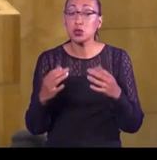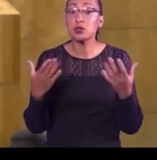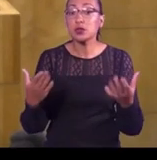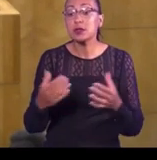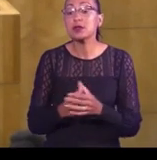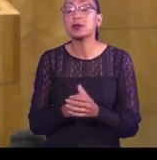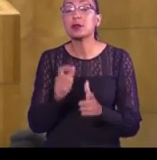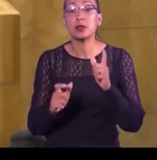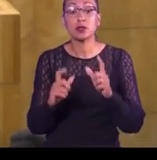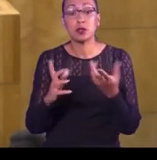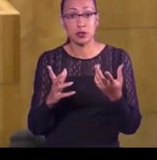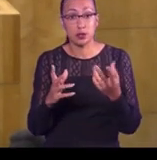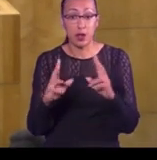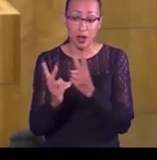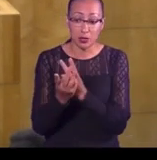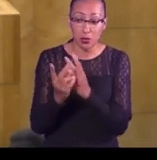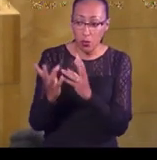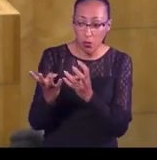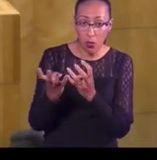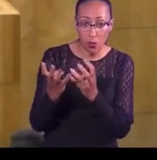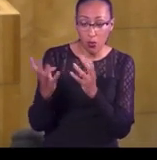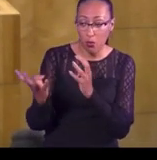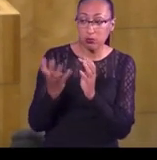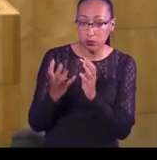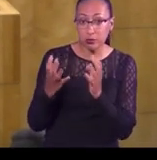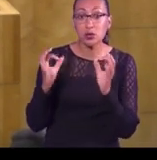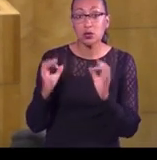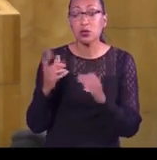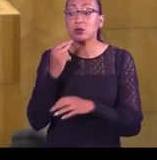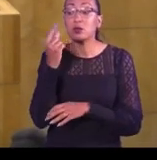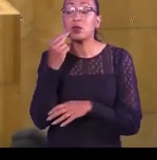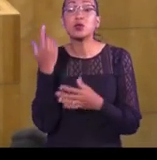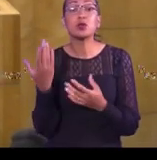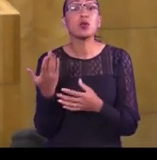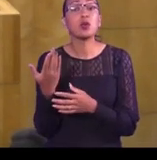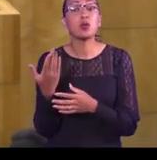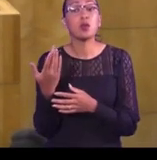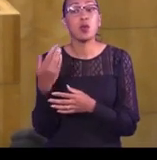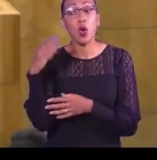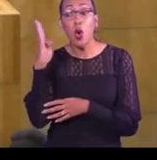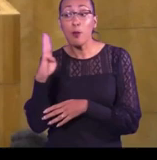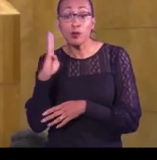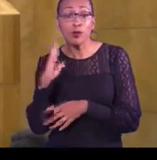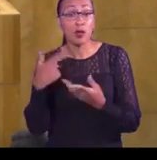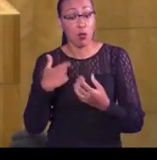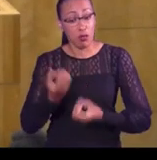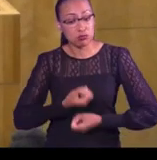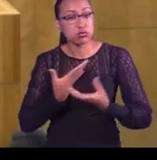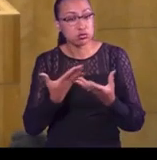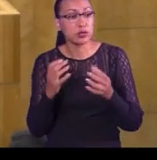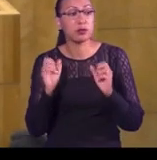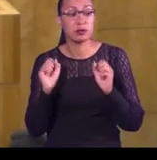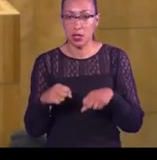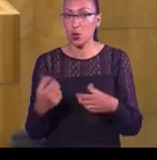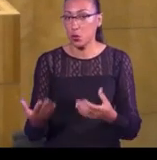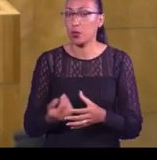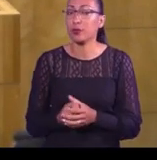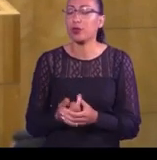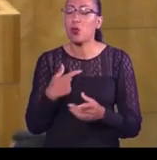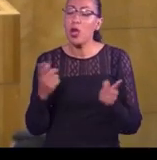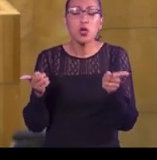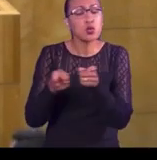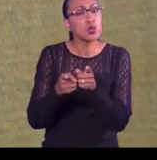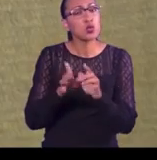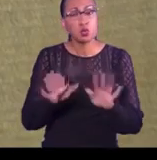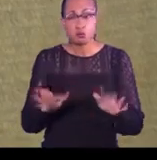sûr. Mes collègues Boutrin a souhaité que je m'exprime, enfin, et d'autres. Je le fais volontiers. Je ne serai pas très long,